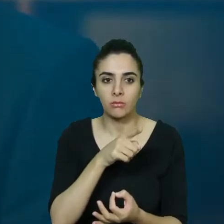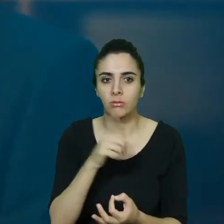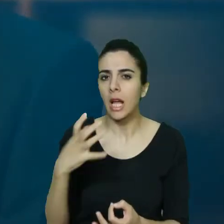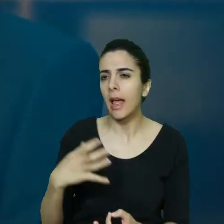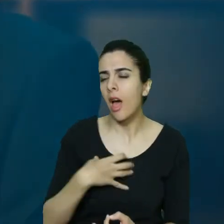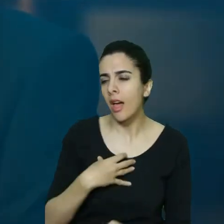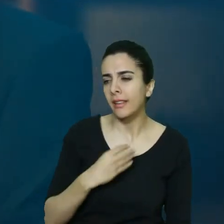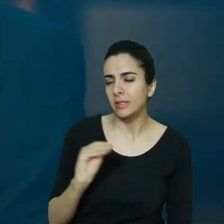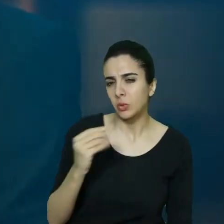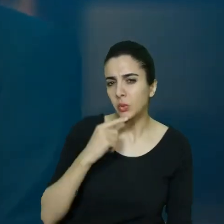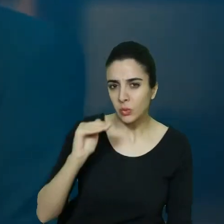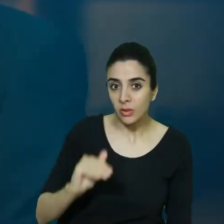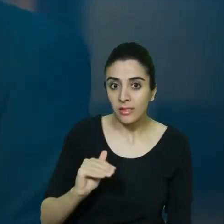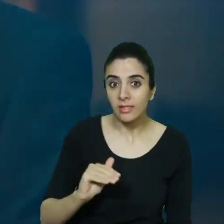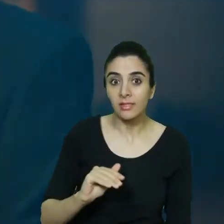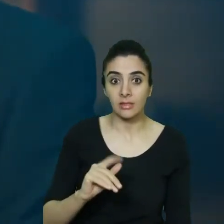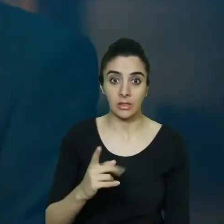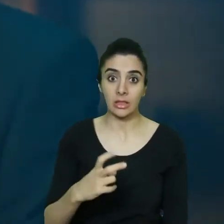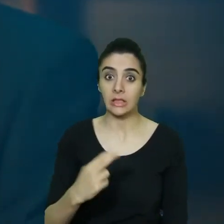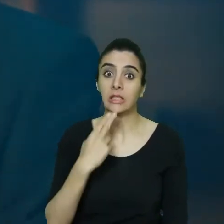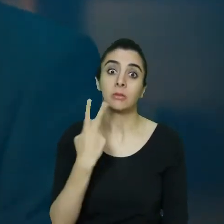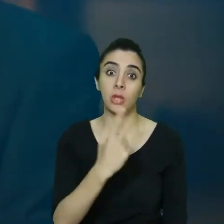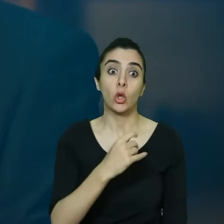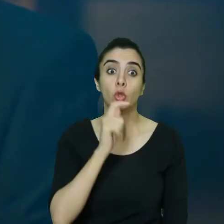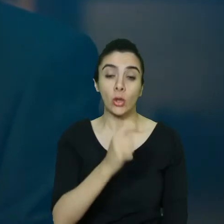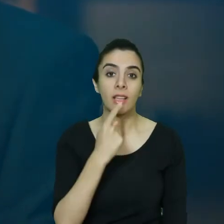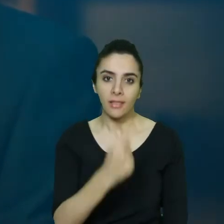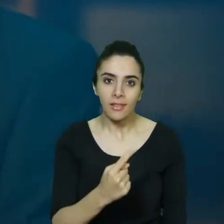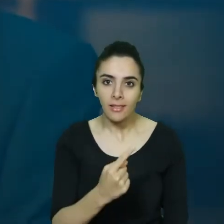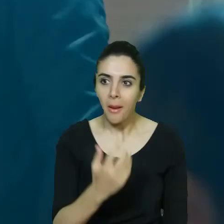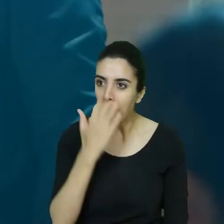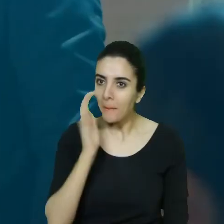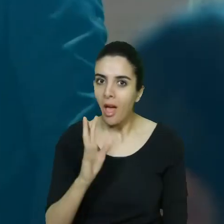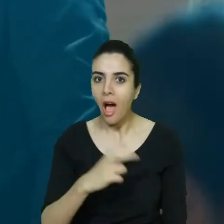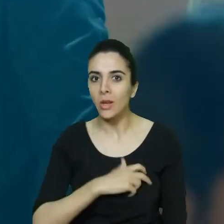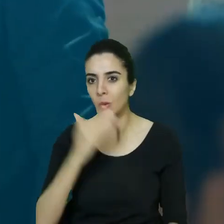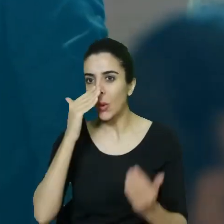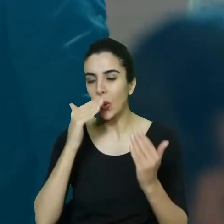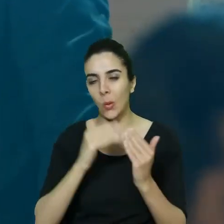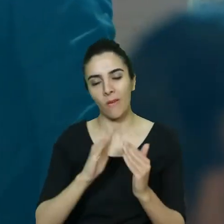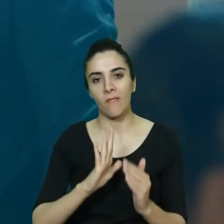Sen daha körpecikken Leyla'na verdiğin sözü tuttun ve aşkına sadık kaldın.